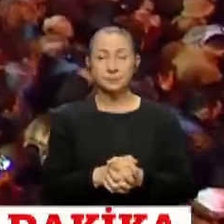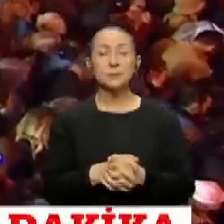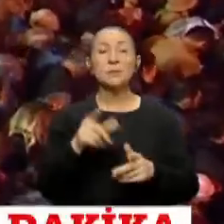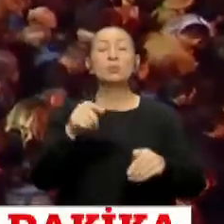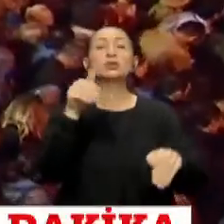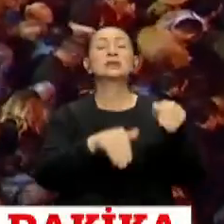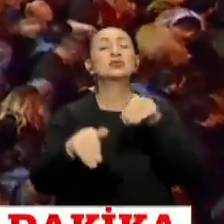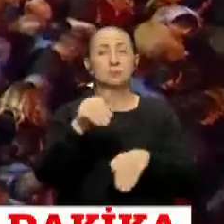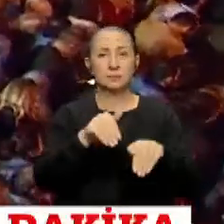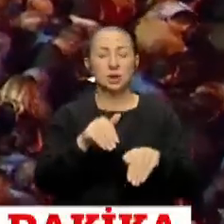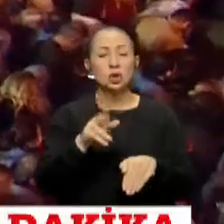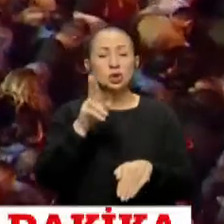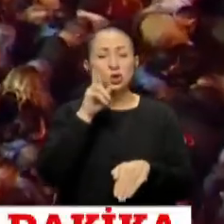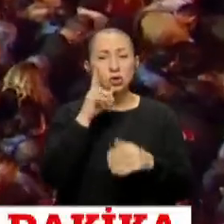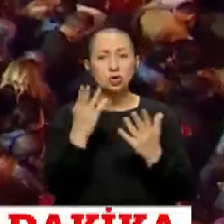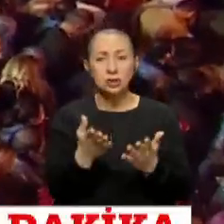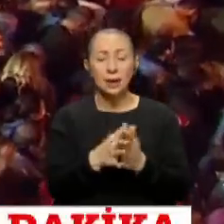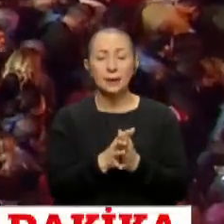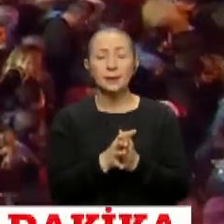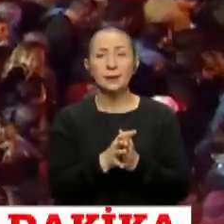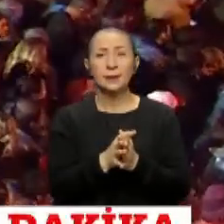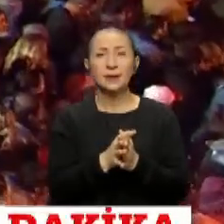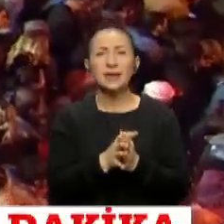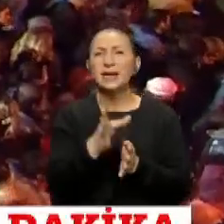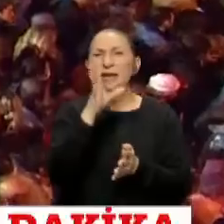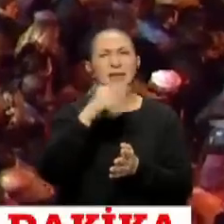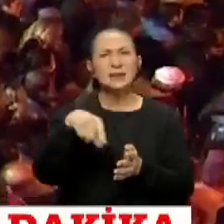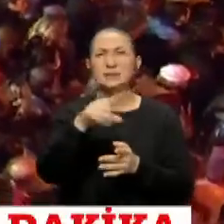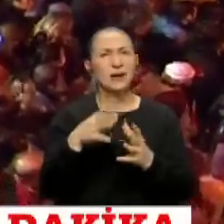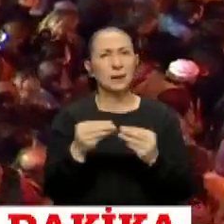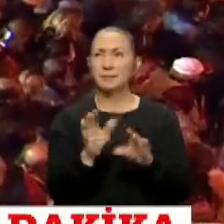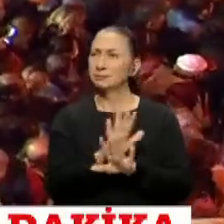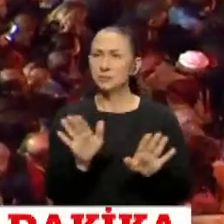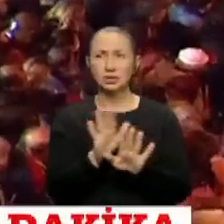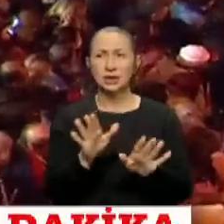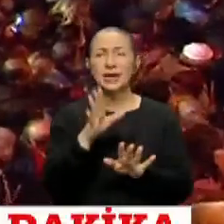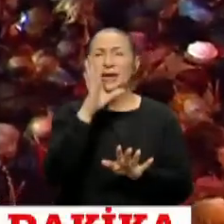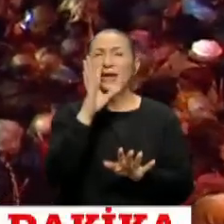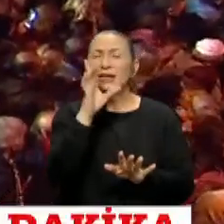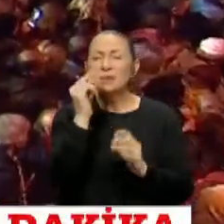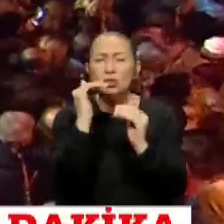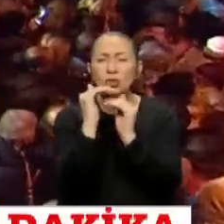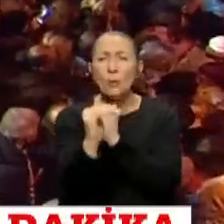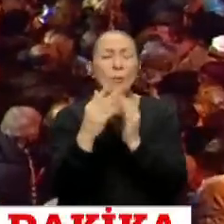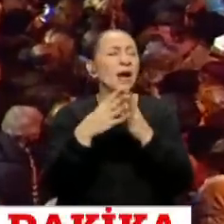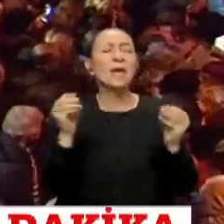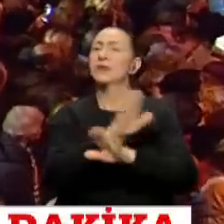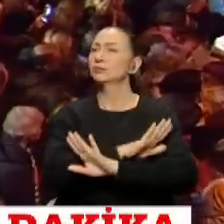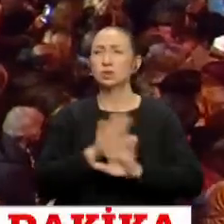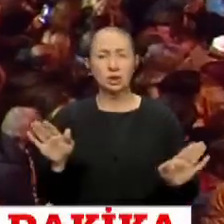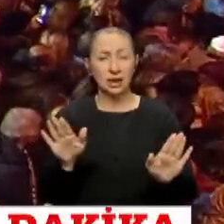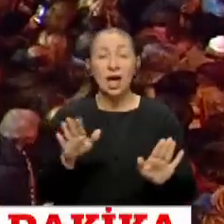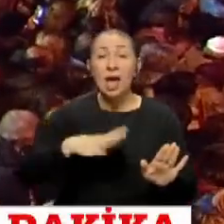bu seçim sonucunda kimse kaybetmeyecek. Hiçbir toplum kesimi